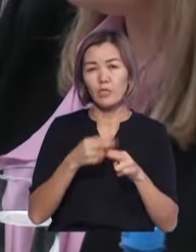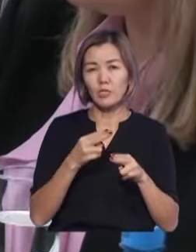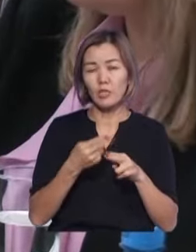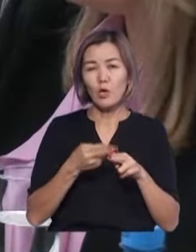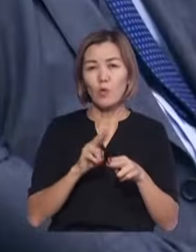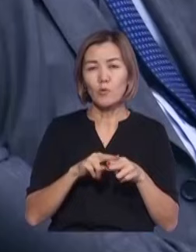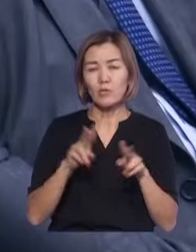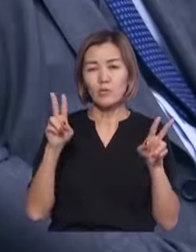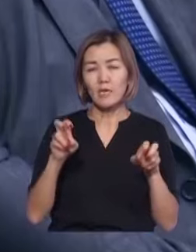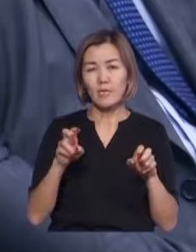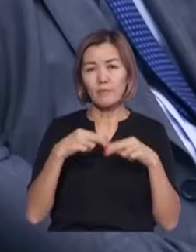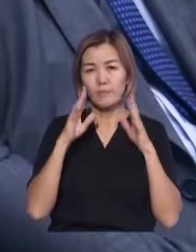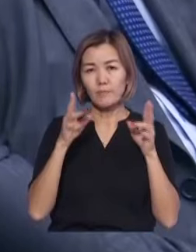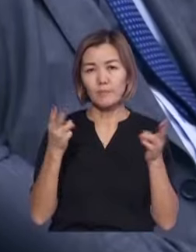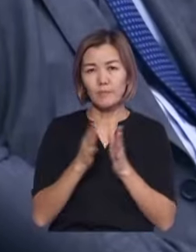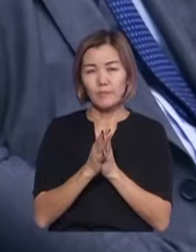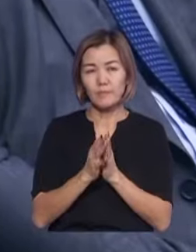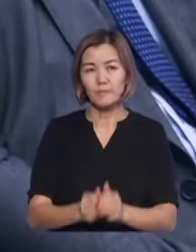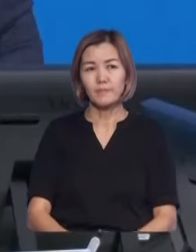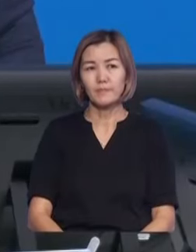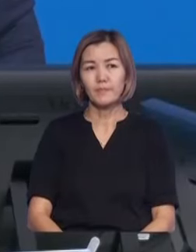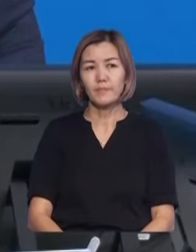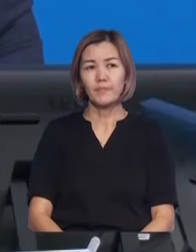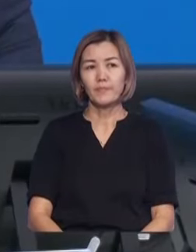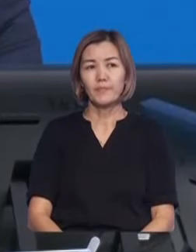мәселені қарастырсаңыз.